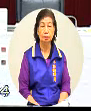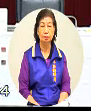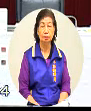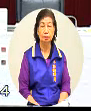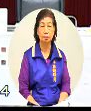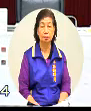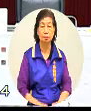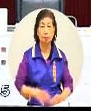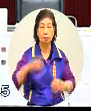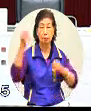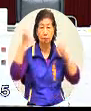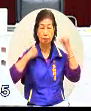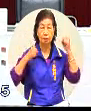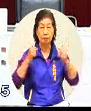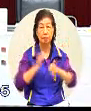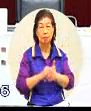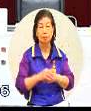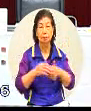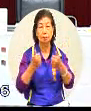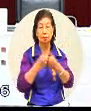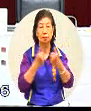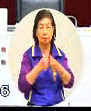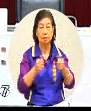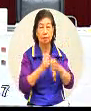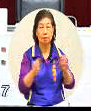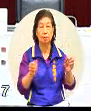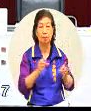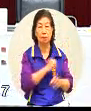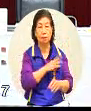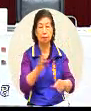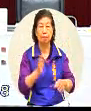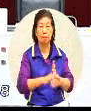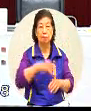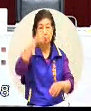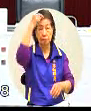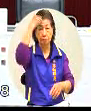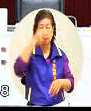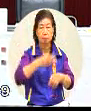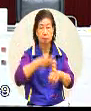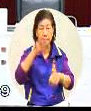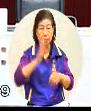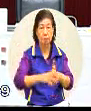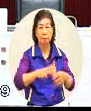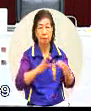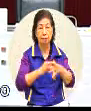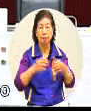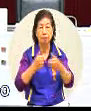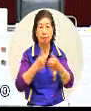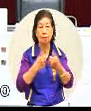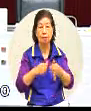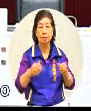上午的议程到此结束，下午三点继续开会，散会。